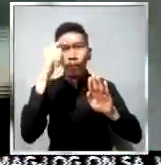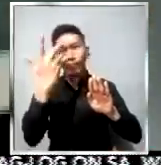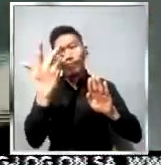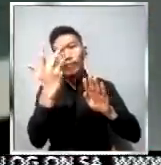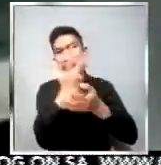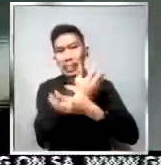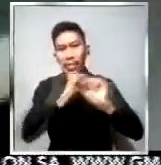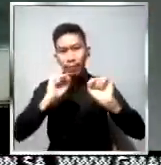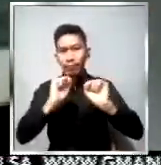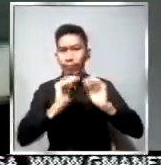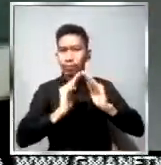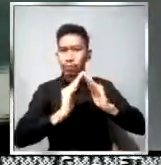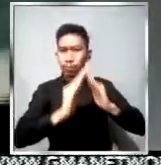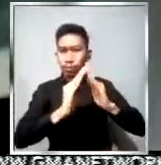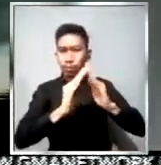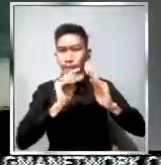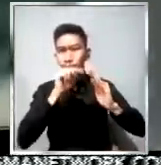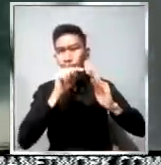hangin.